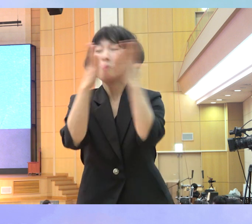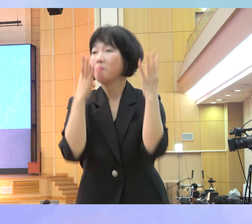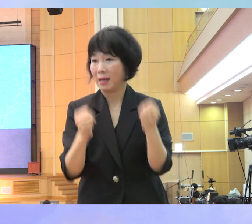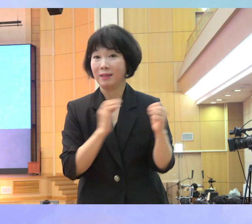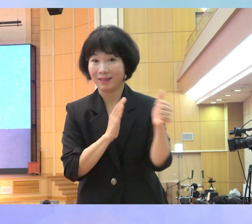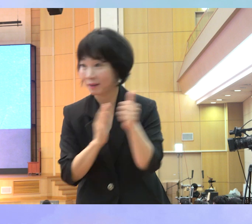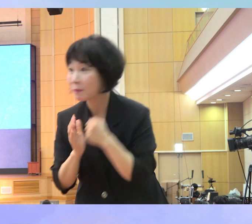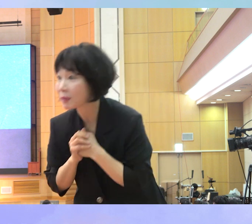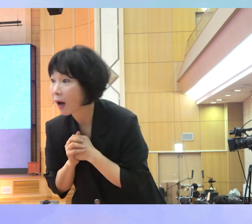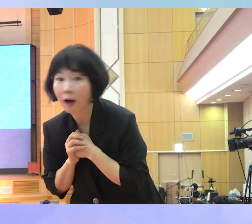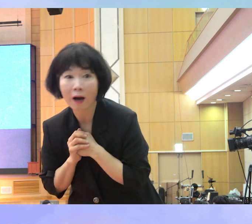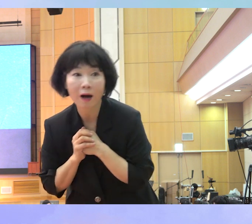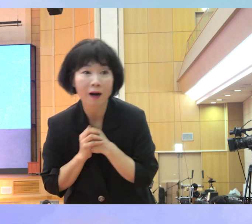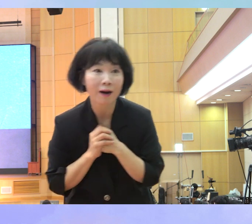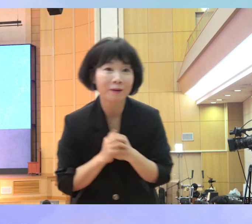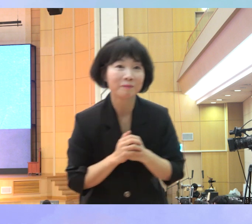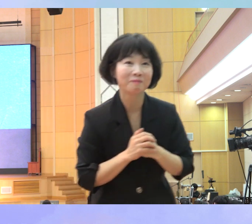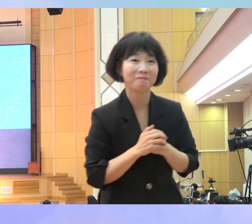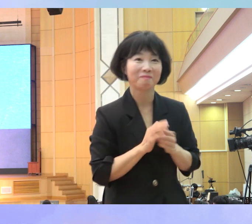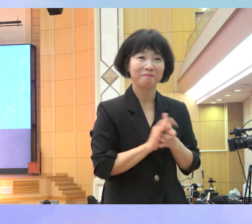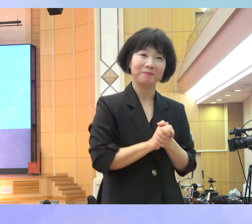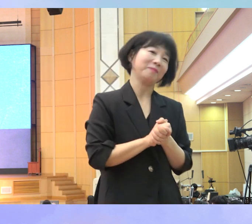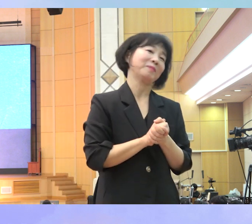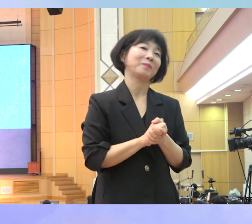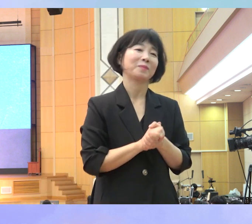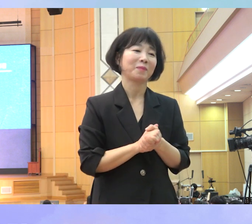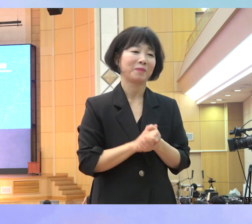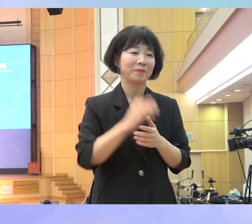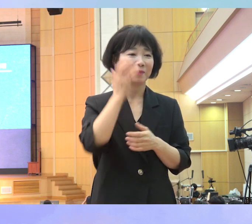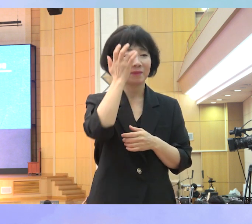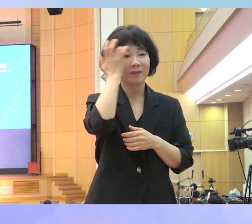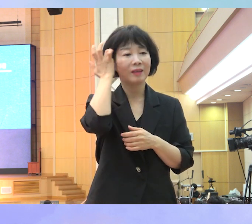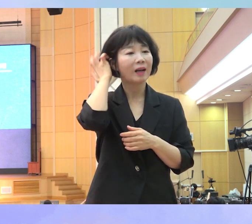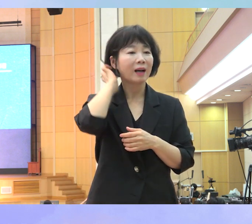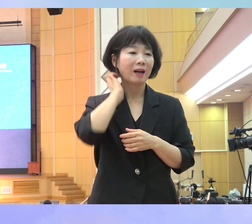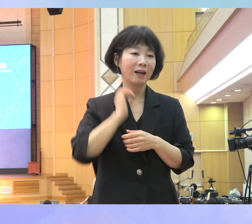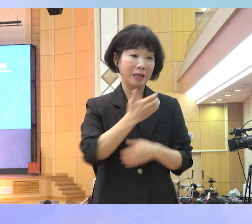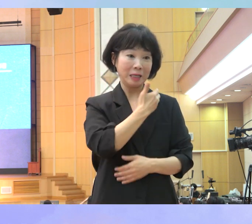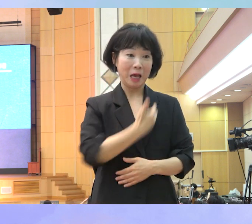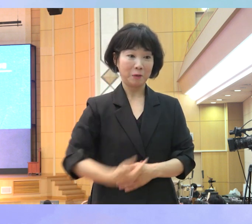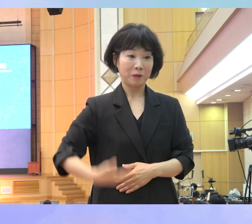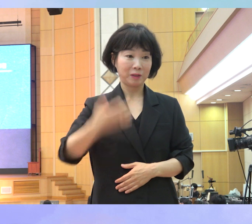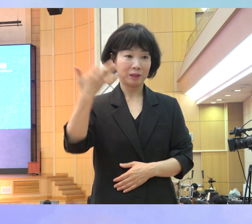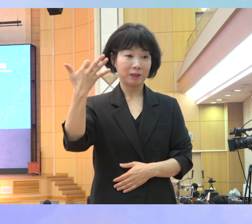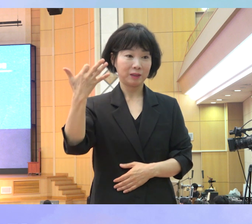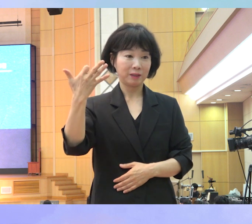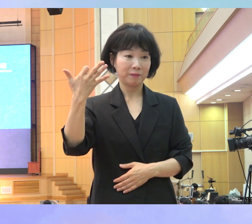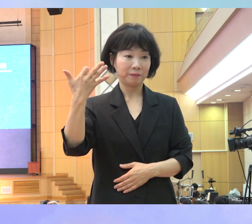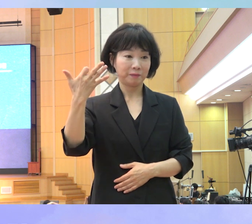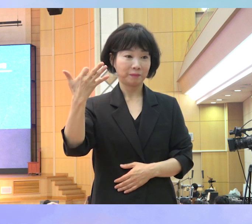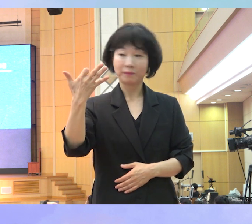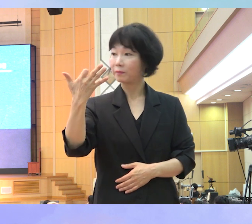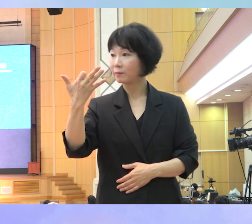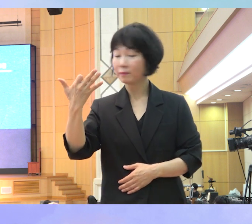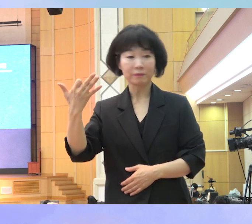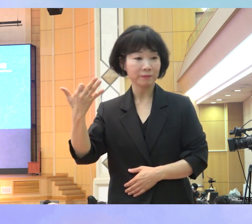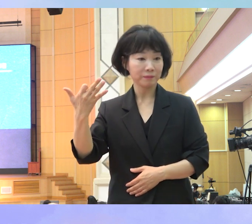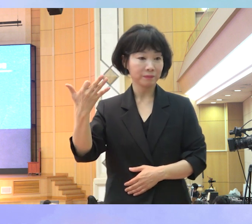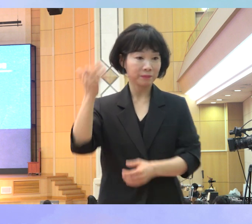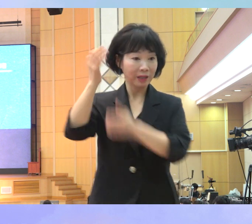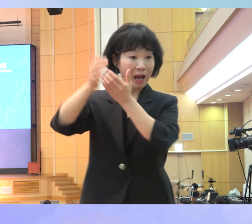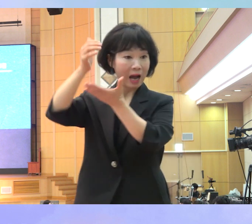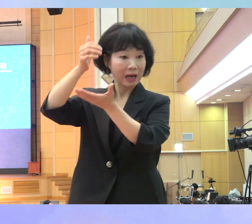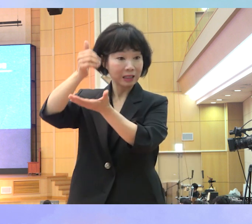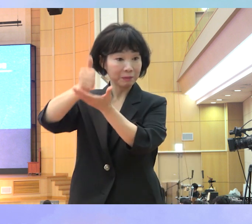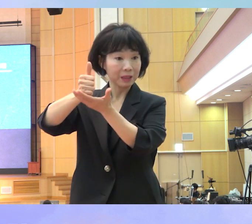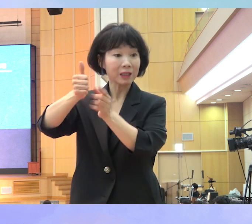그래서 여러분, 사도행전 19장 한번 내용 볼까요? 11절부터 내용을 한번 살짝 보겠습니다. 하나님이 바울의